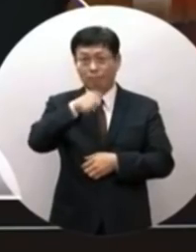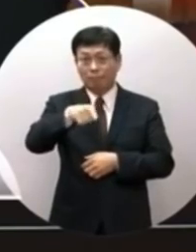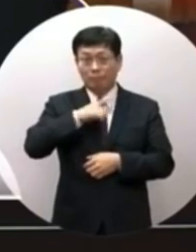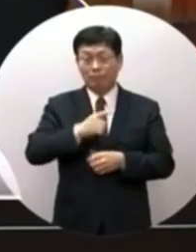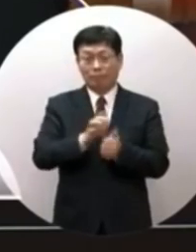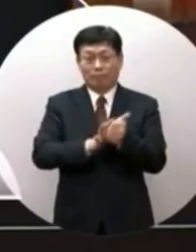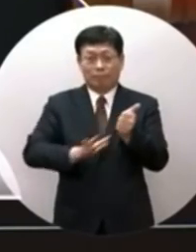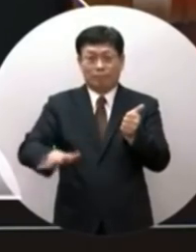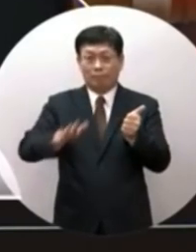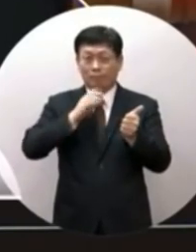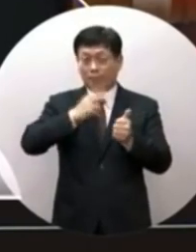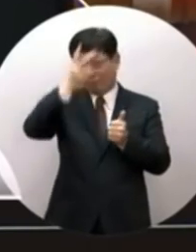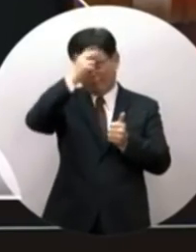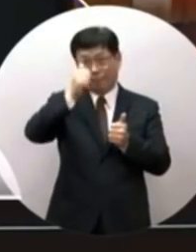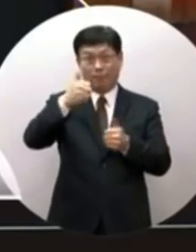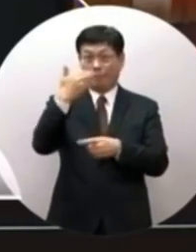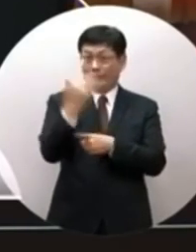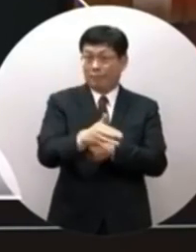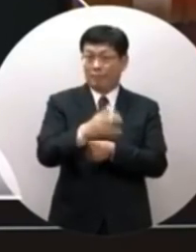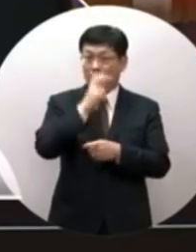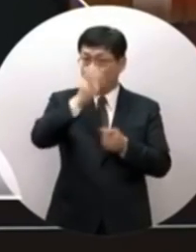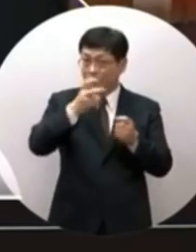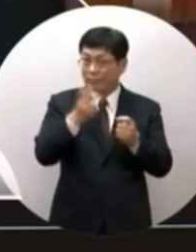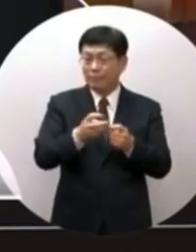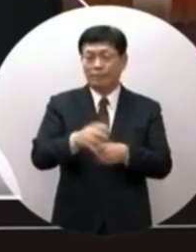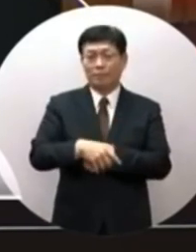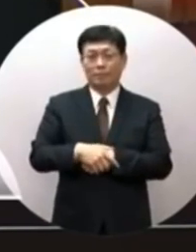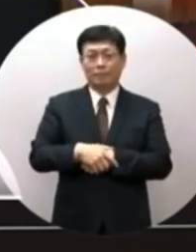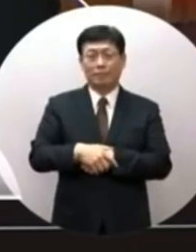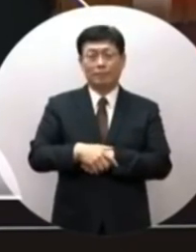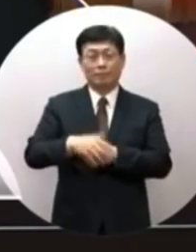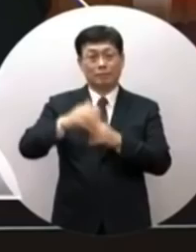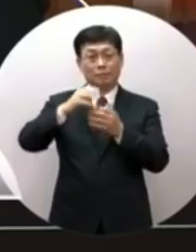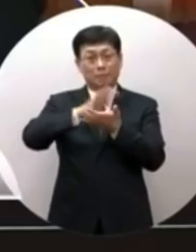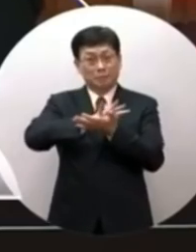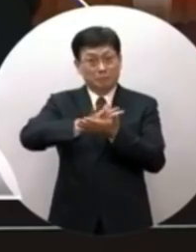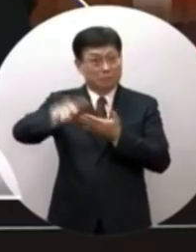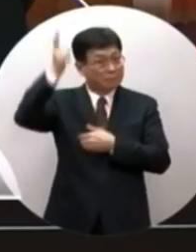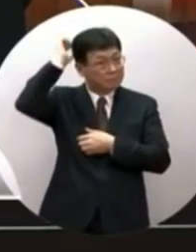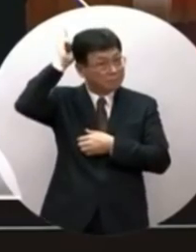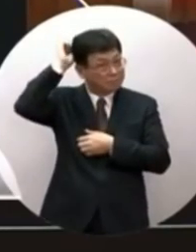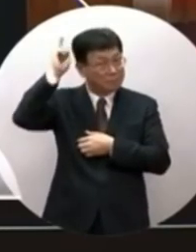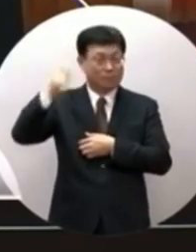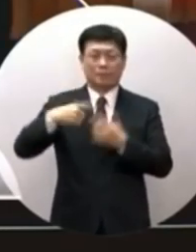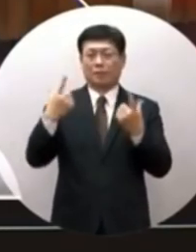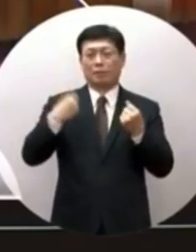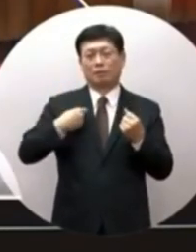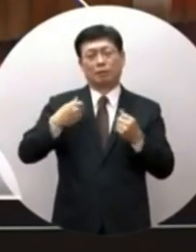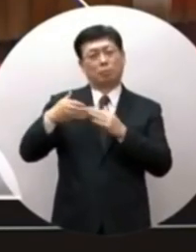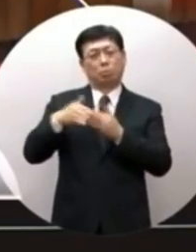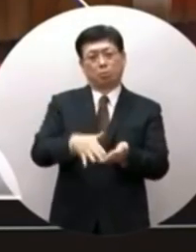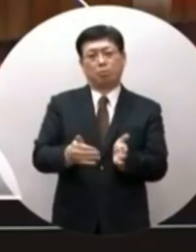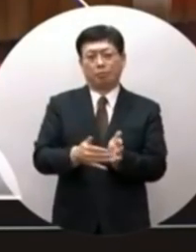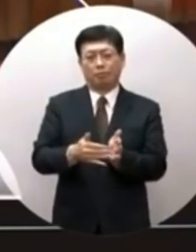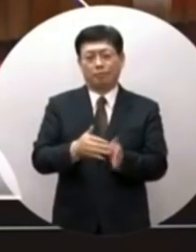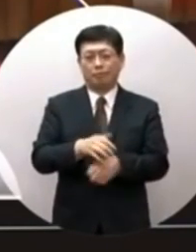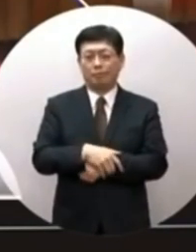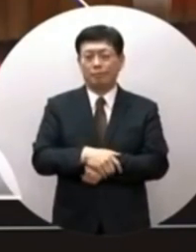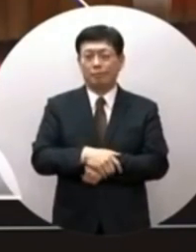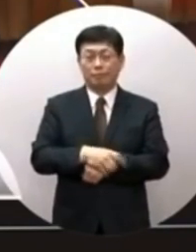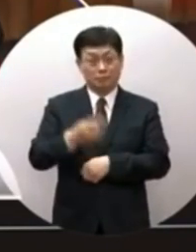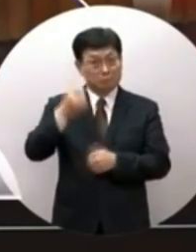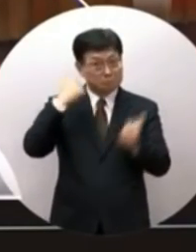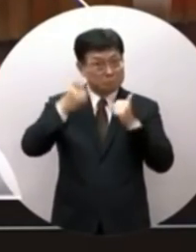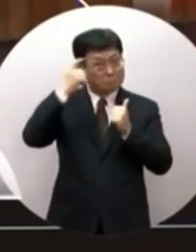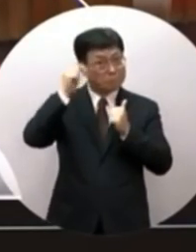番。曾国藩死了20年，大清朝终于灰灰烟灭。想